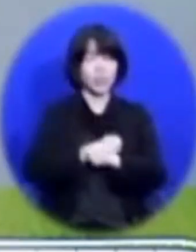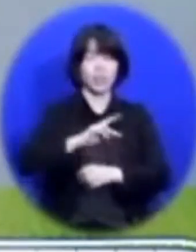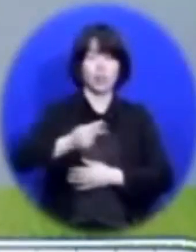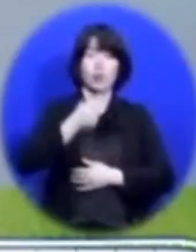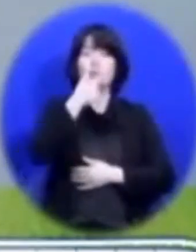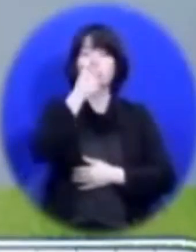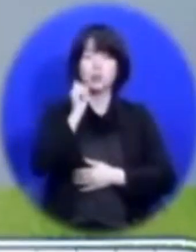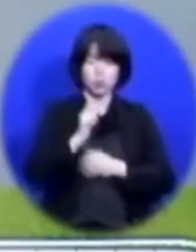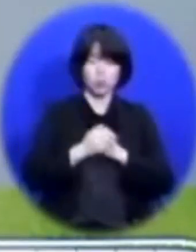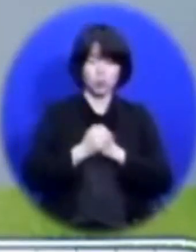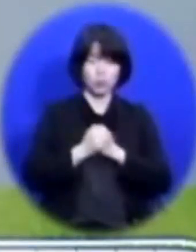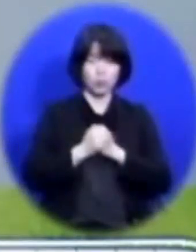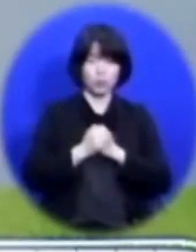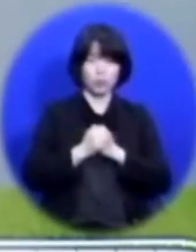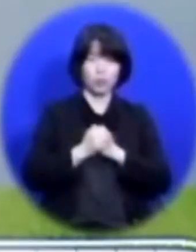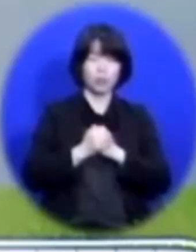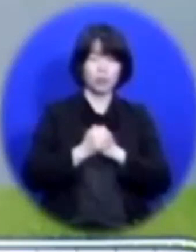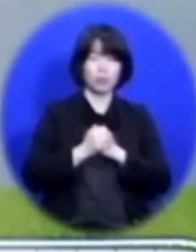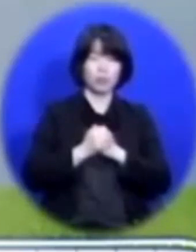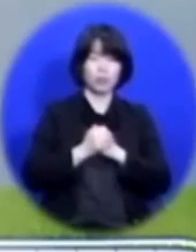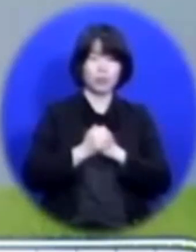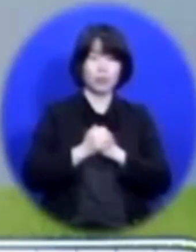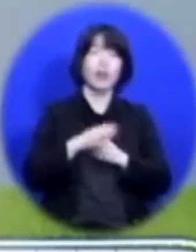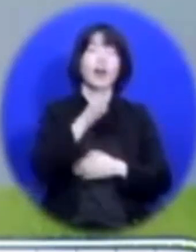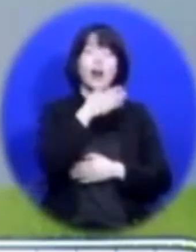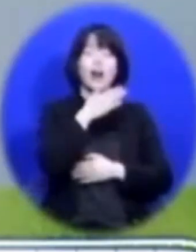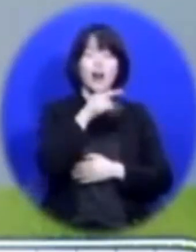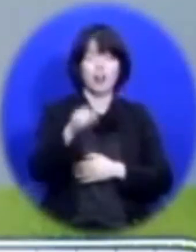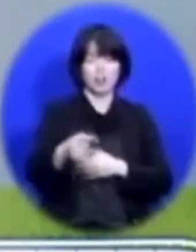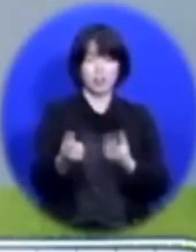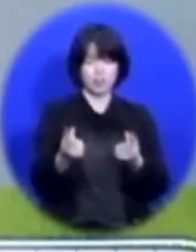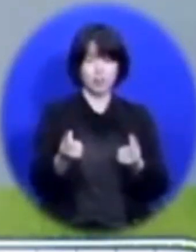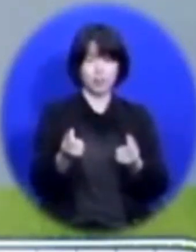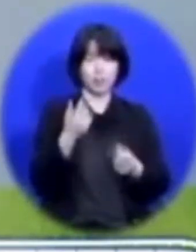충분하지않을것입니다.여러분은"아,이제알겠구나.'